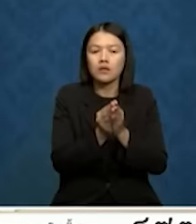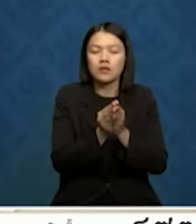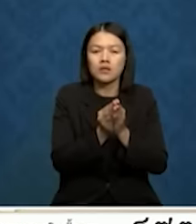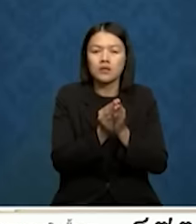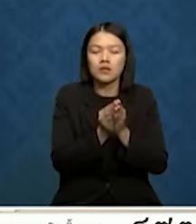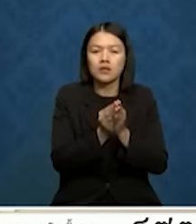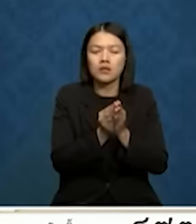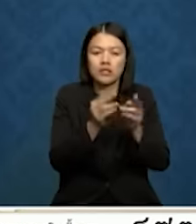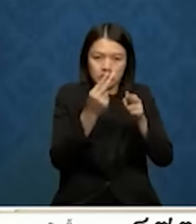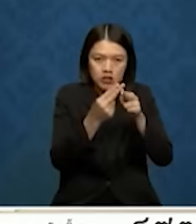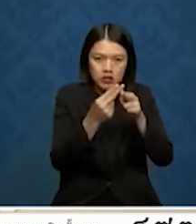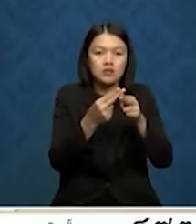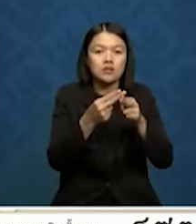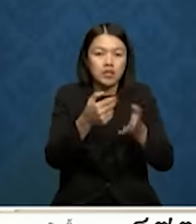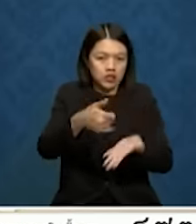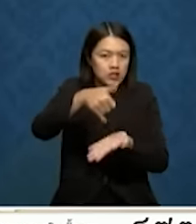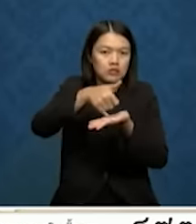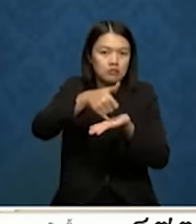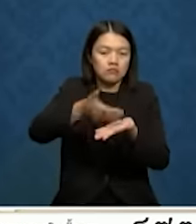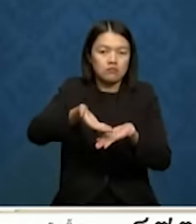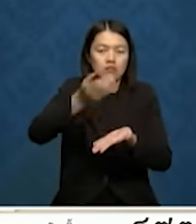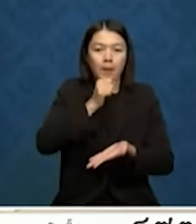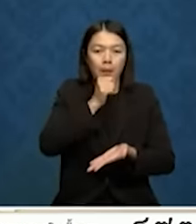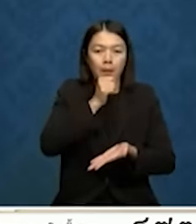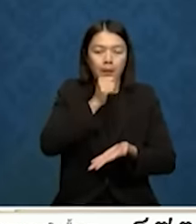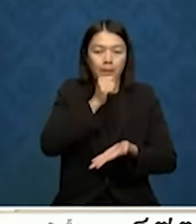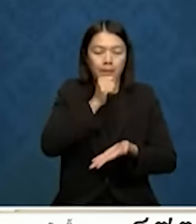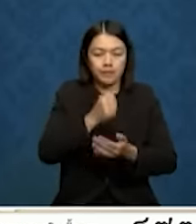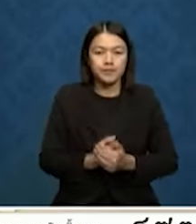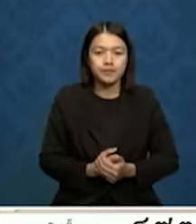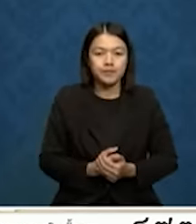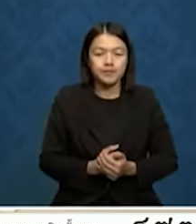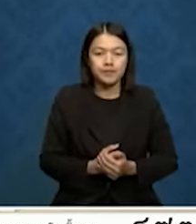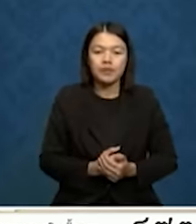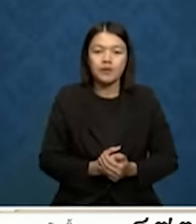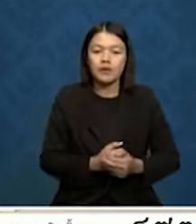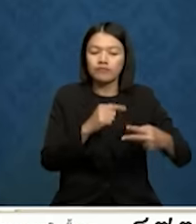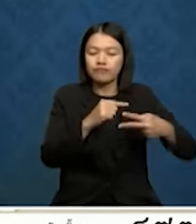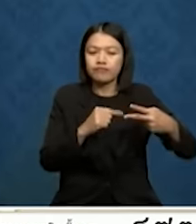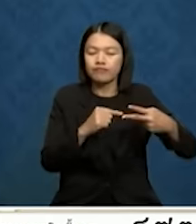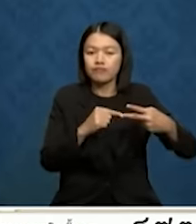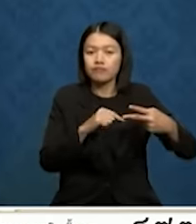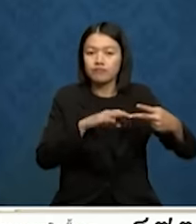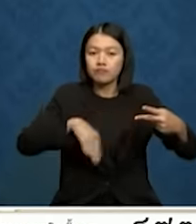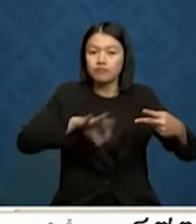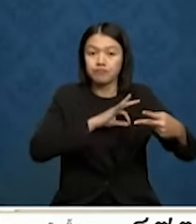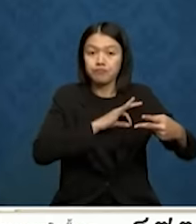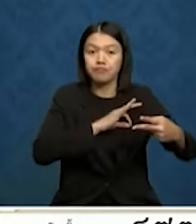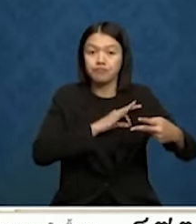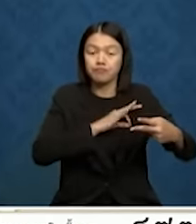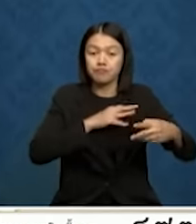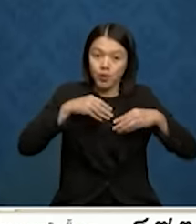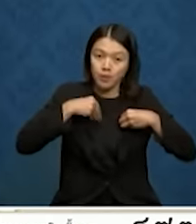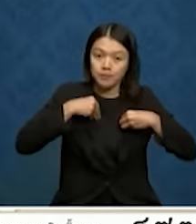จะใช้วิธีการชื่อซึ่งทั้งสองวิธีทั้งสองขั้นตอนนี้มีสมาชิกเห็นเป็นอย่างอื่นไหมครับ